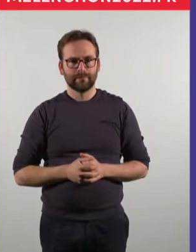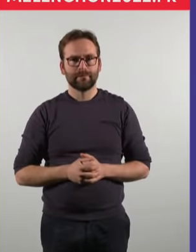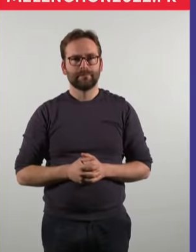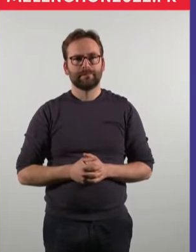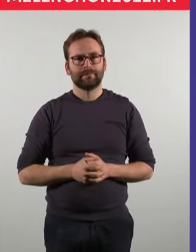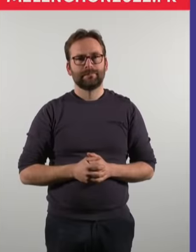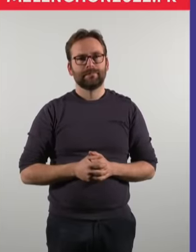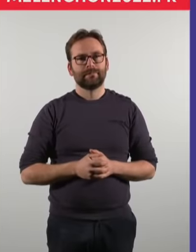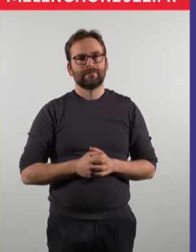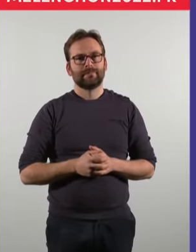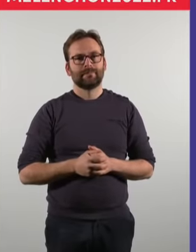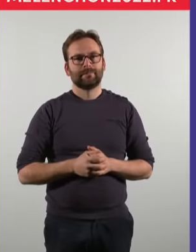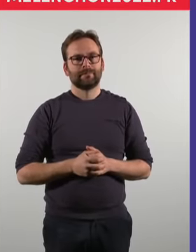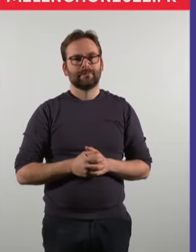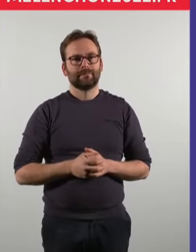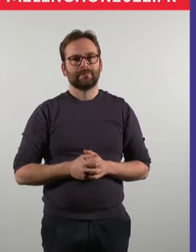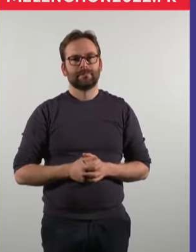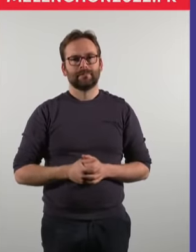Mais